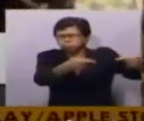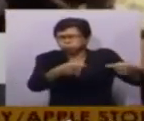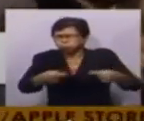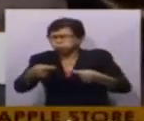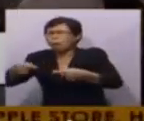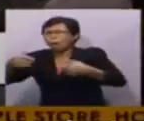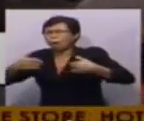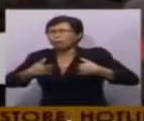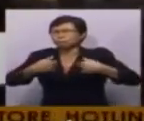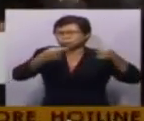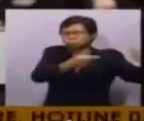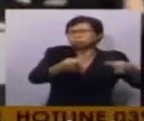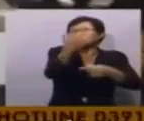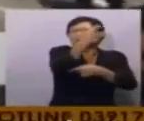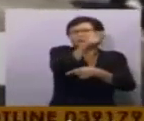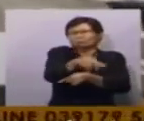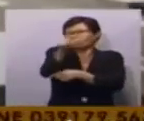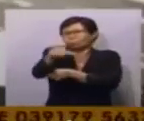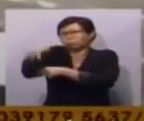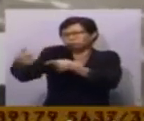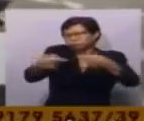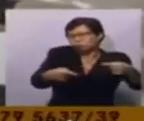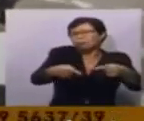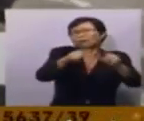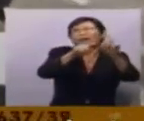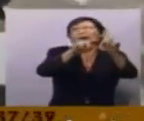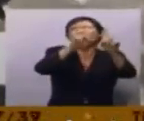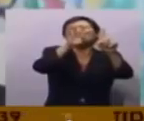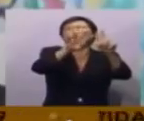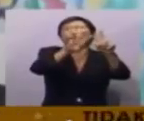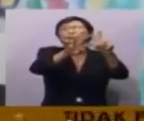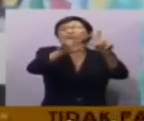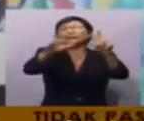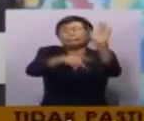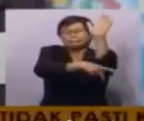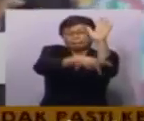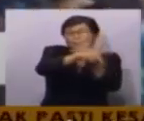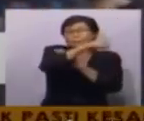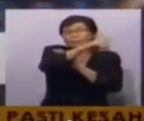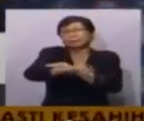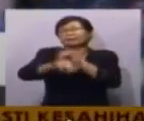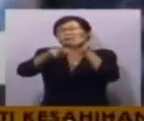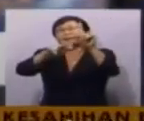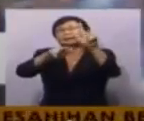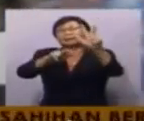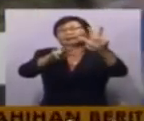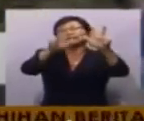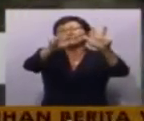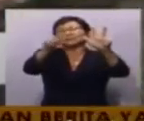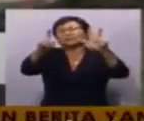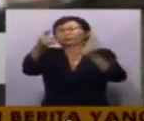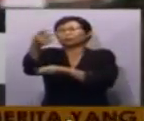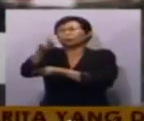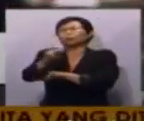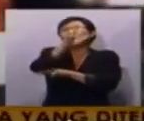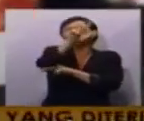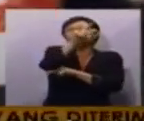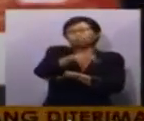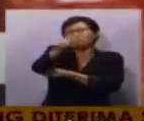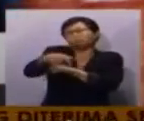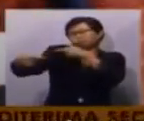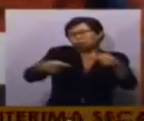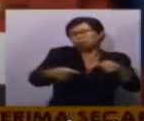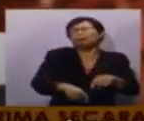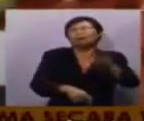akan menyaksikan pertembungan tiga penjuru iaitu di 143 parlimen dan di 331 DUN. Selain